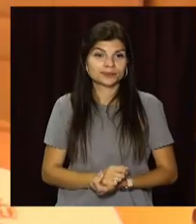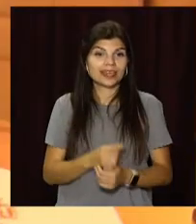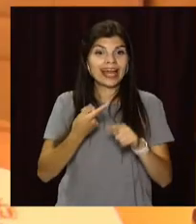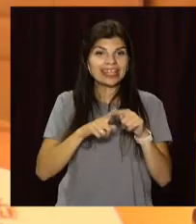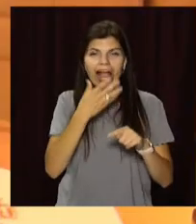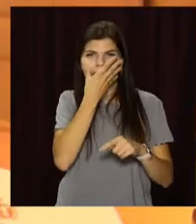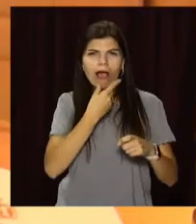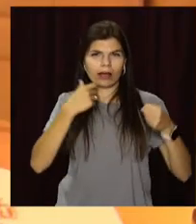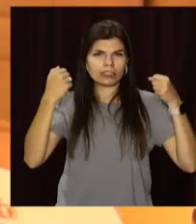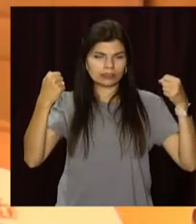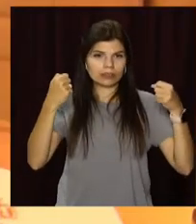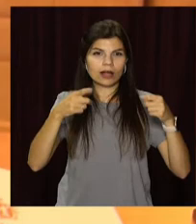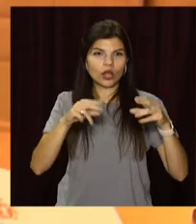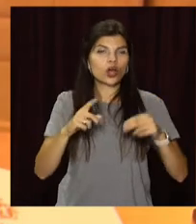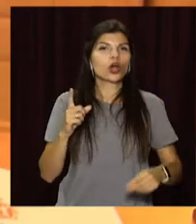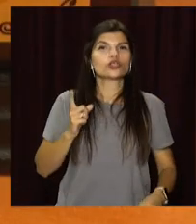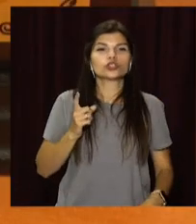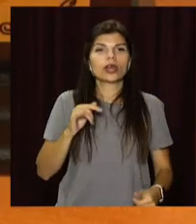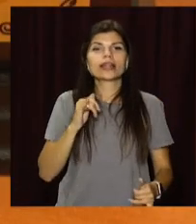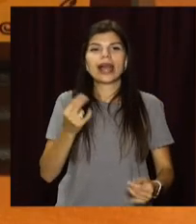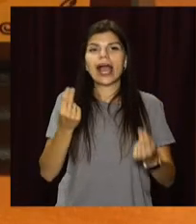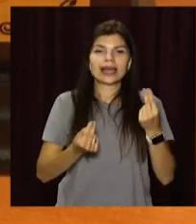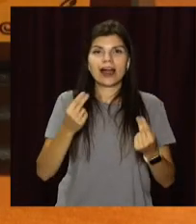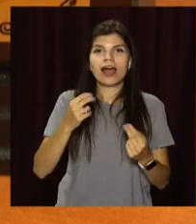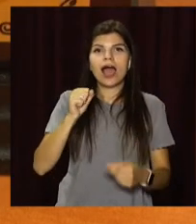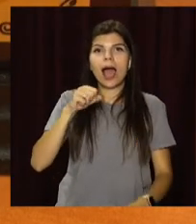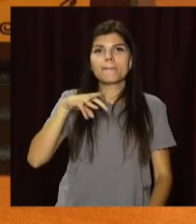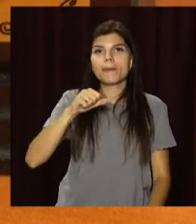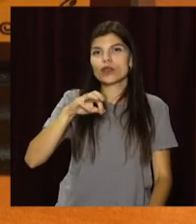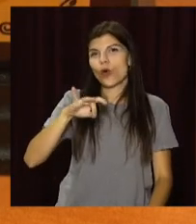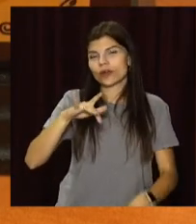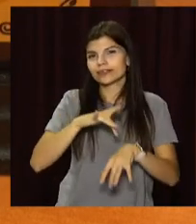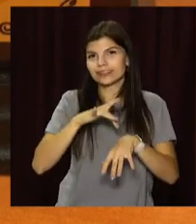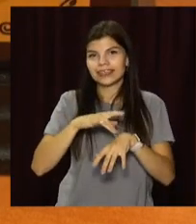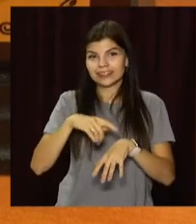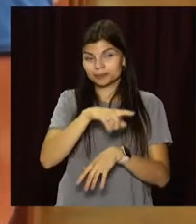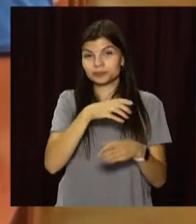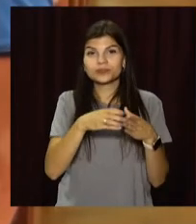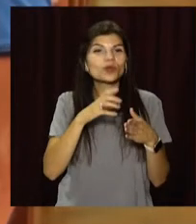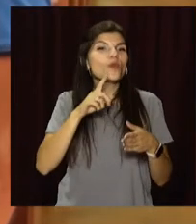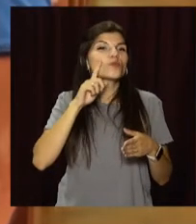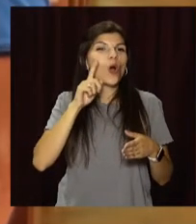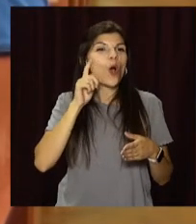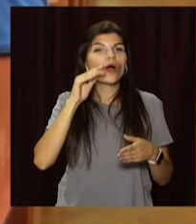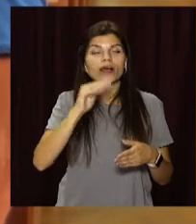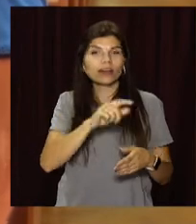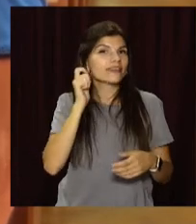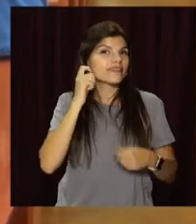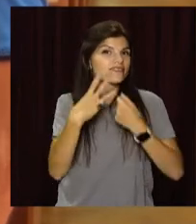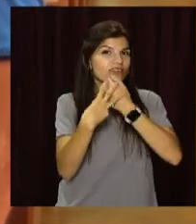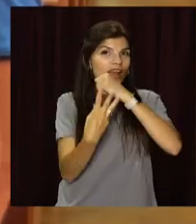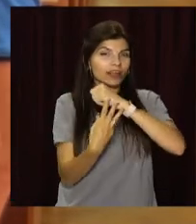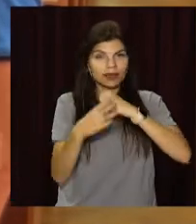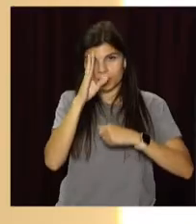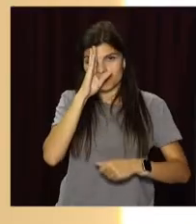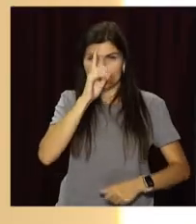Цей красень кубок – кульмінація спортивного сезону для гравців аматорського футбольного клубу «Дзержинець». Наймолодший гравець команди – 18-річний